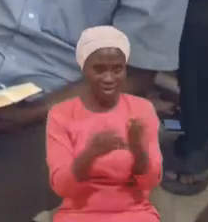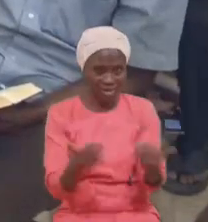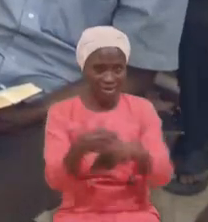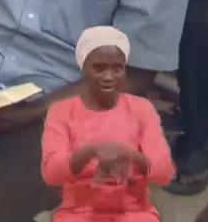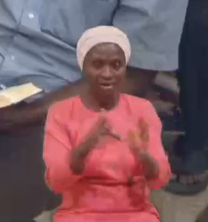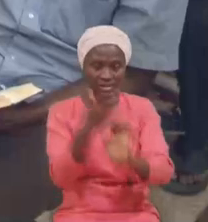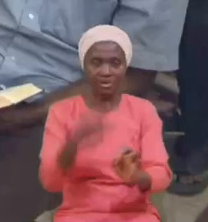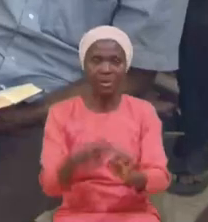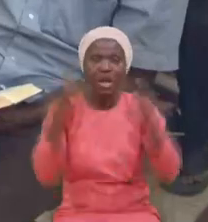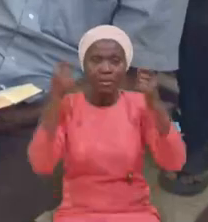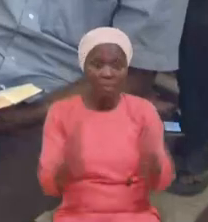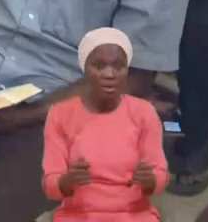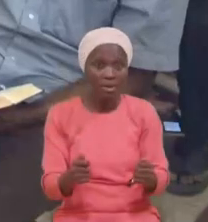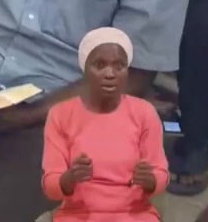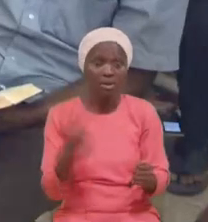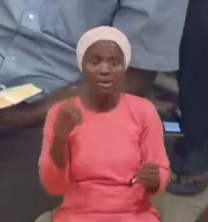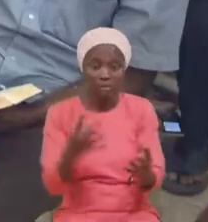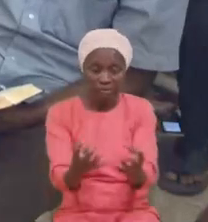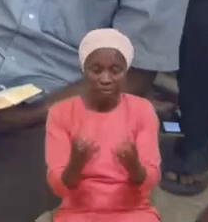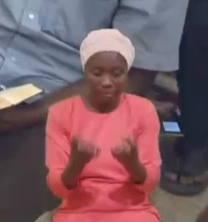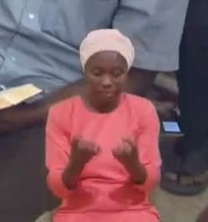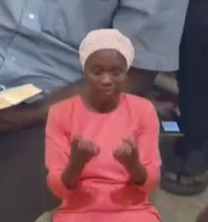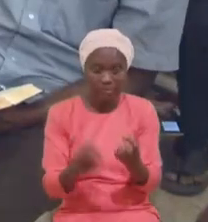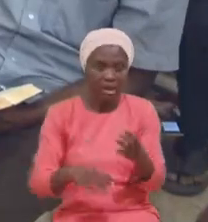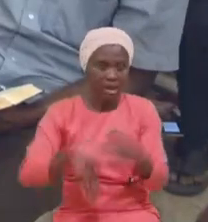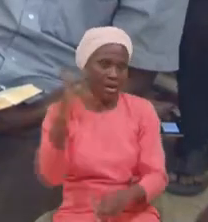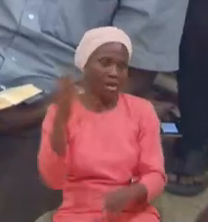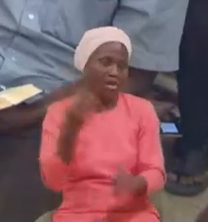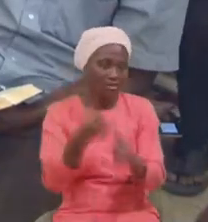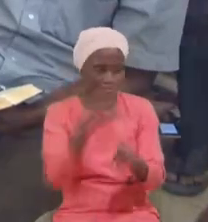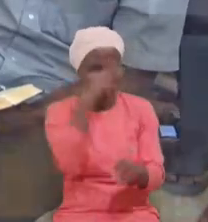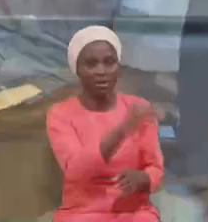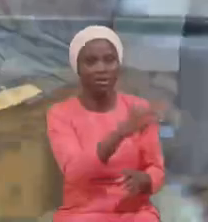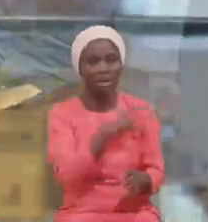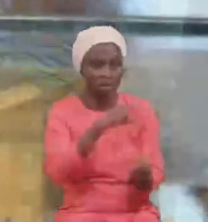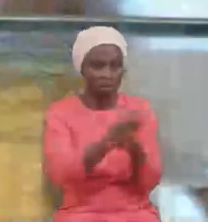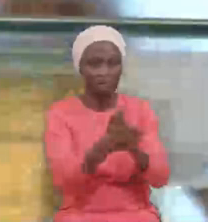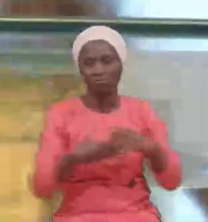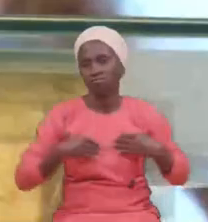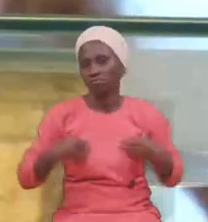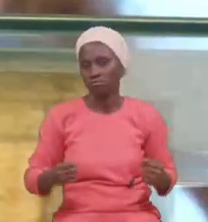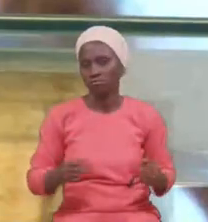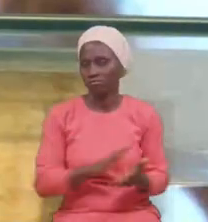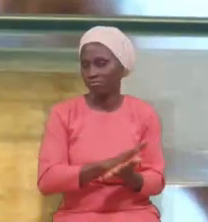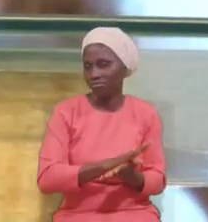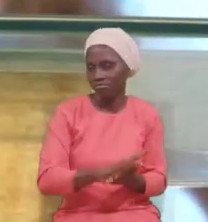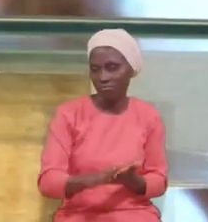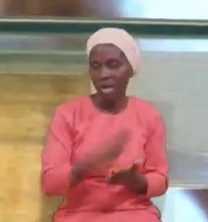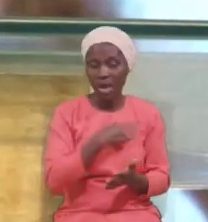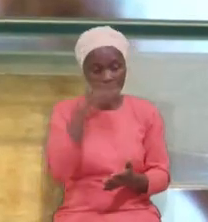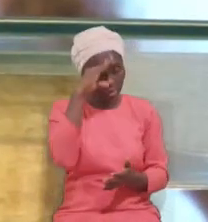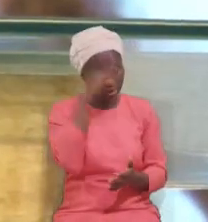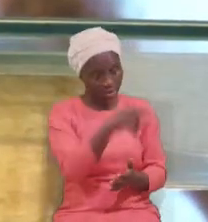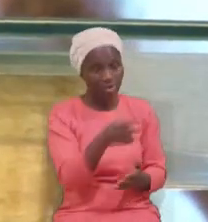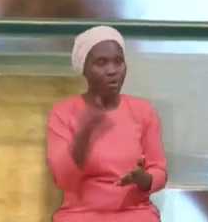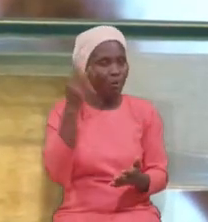va manifester cela ce jour. Aussitôt, la lèpre le quitta et il fut purifié.